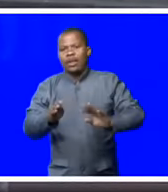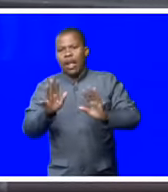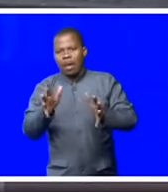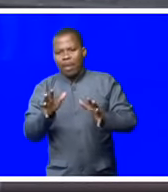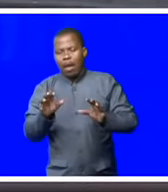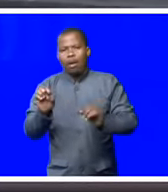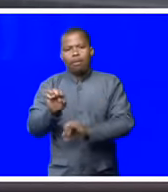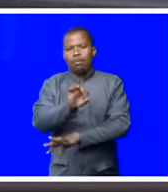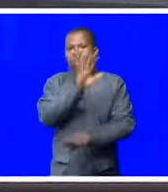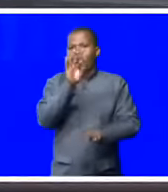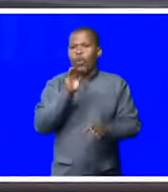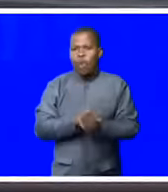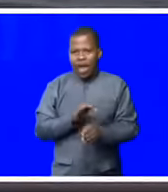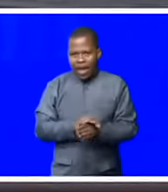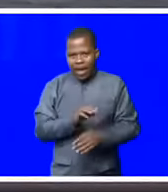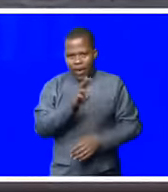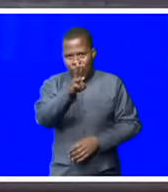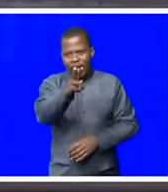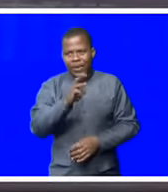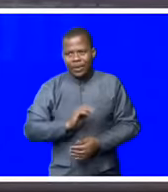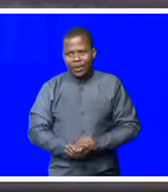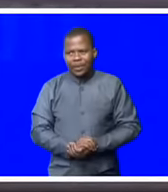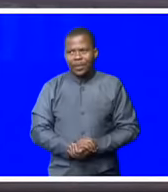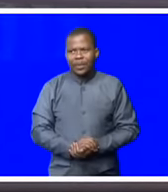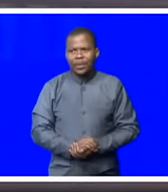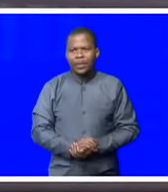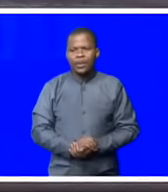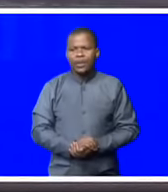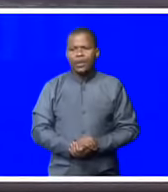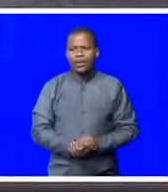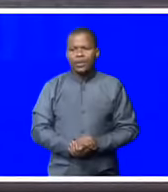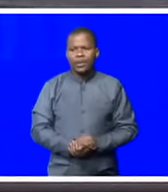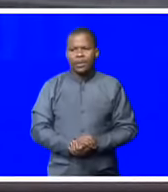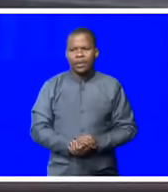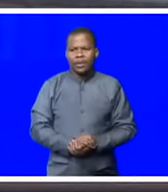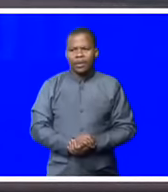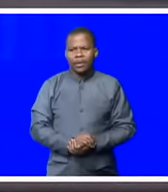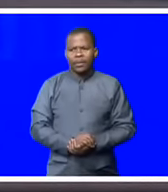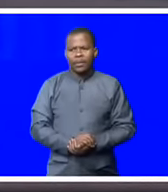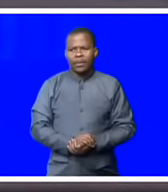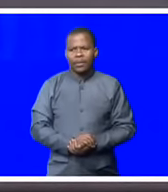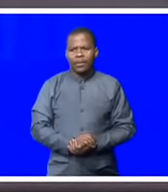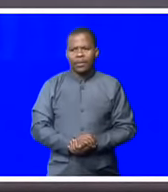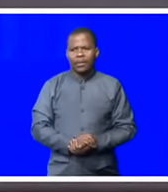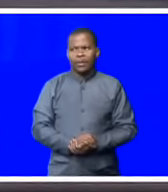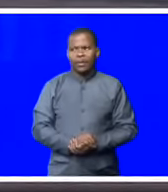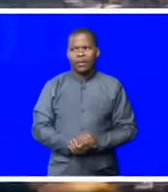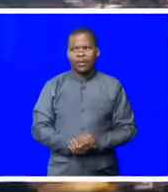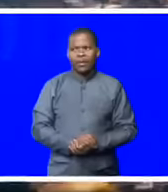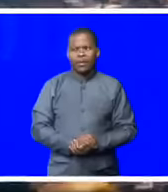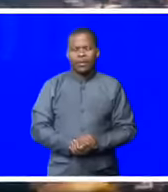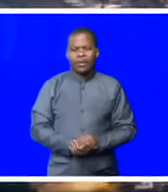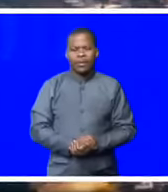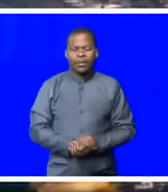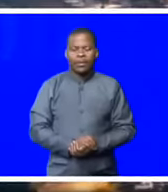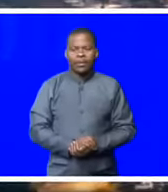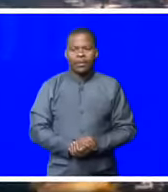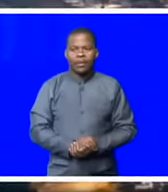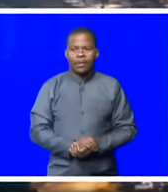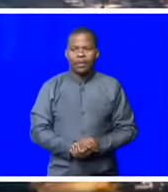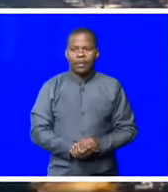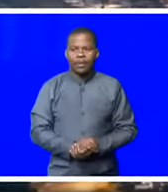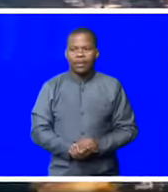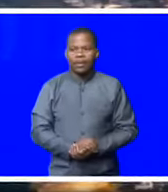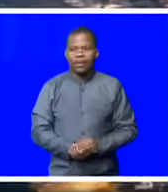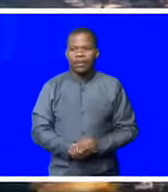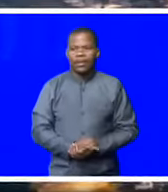bench lobikele umsakade Eswatini TV kutemidlalo ngilinda Dlamini kanze umbiko uhlanganiswa ngufabrice msonera embabane